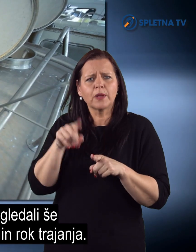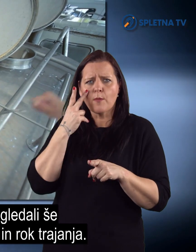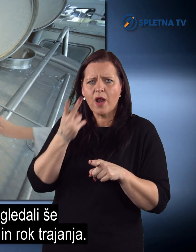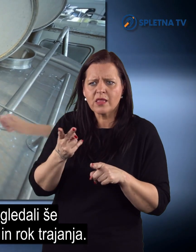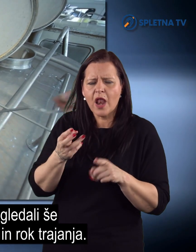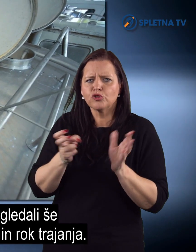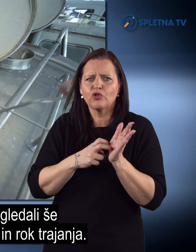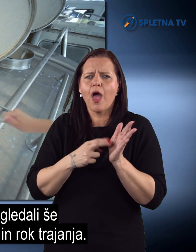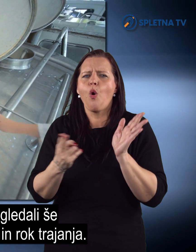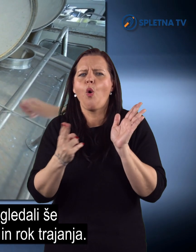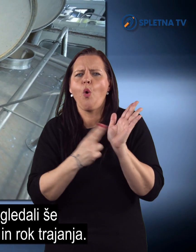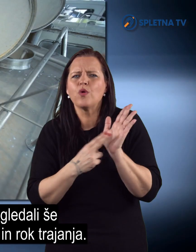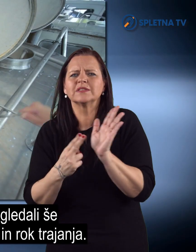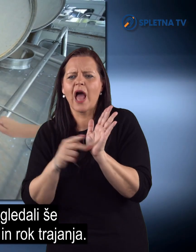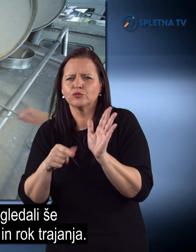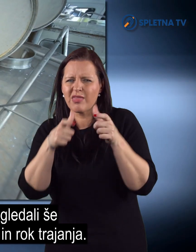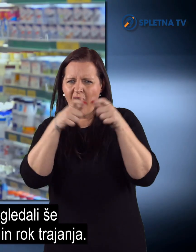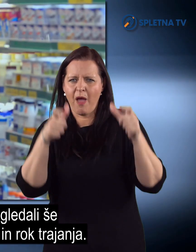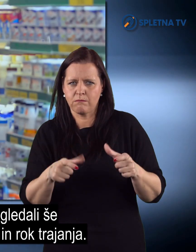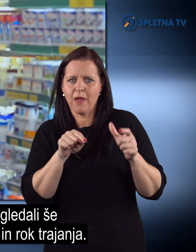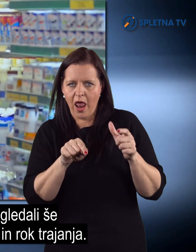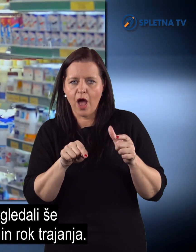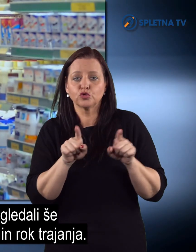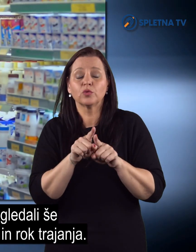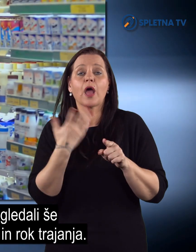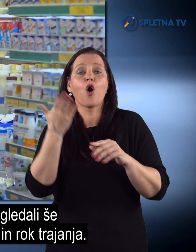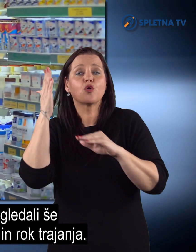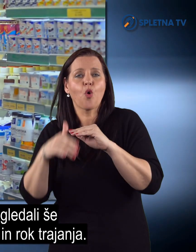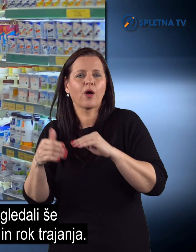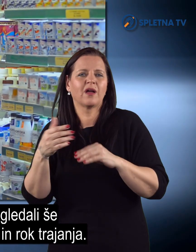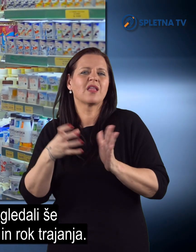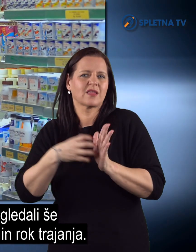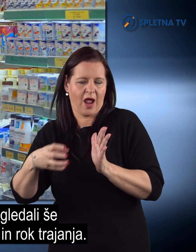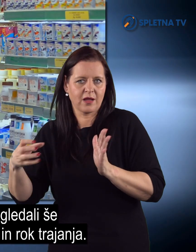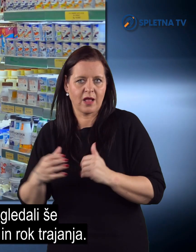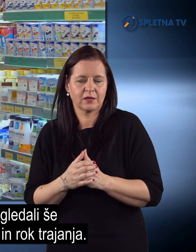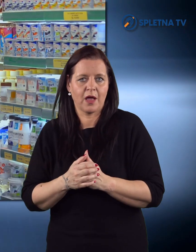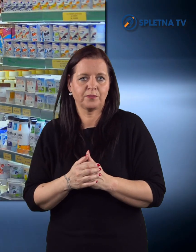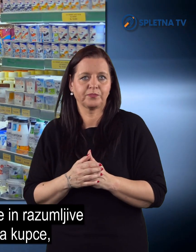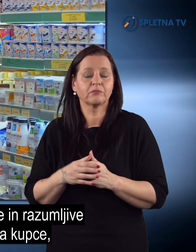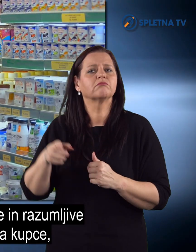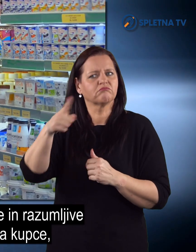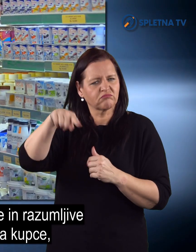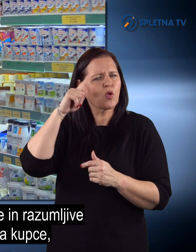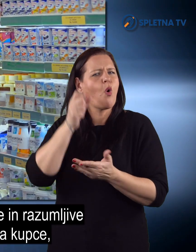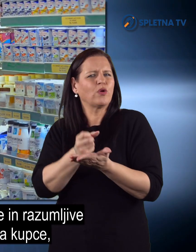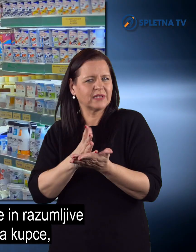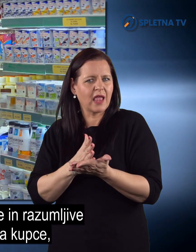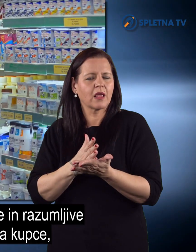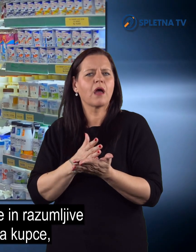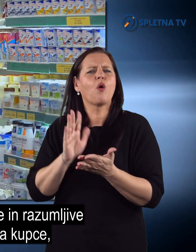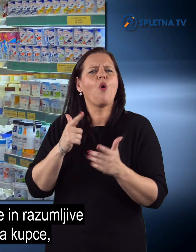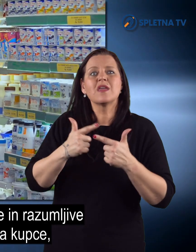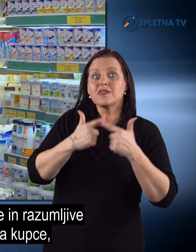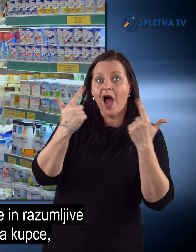Poleg tega so pogledali še označbe na embalaži in rok trajanja. Ocenili so, kako jasne in razumljive